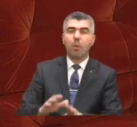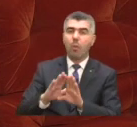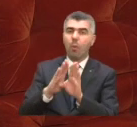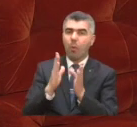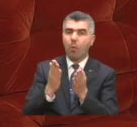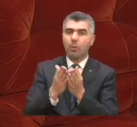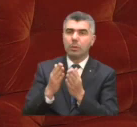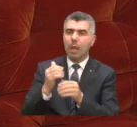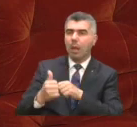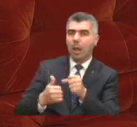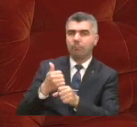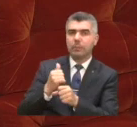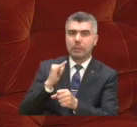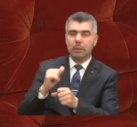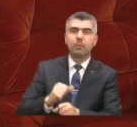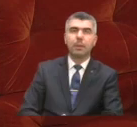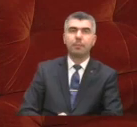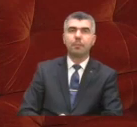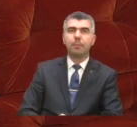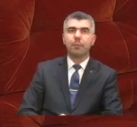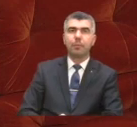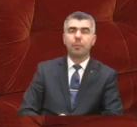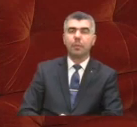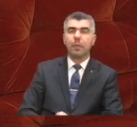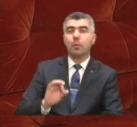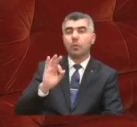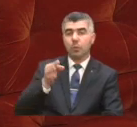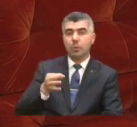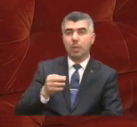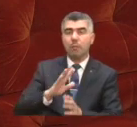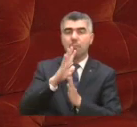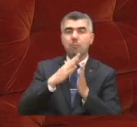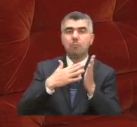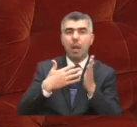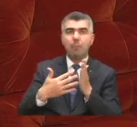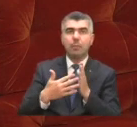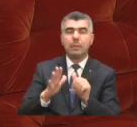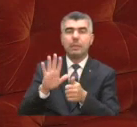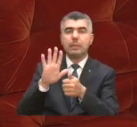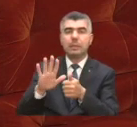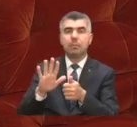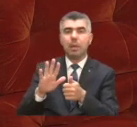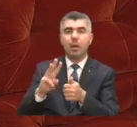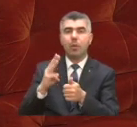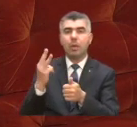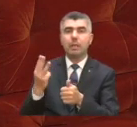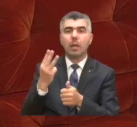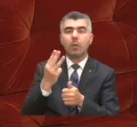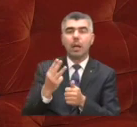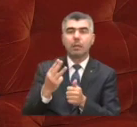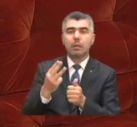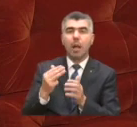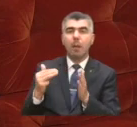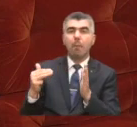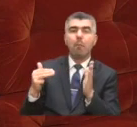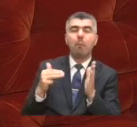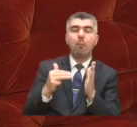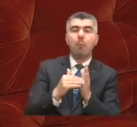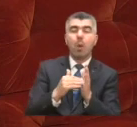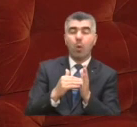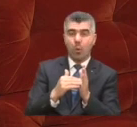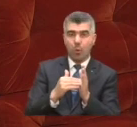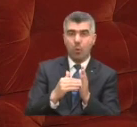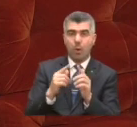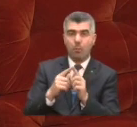ككل سنه، وثانيا لانه عندكم الحق تمت برمجه اكثر من 633 مليون ديال المتر مكعب في السنه ديال المحطات